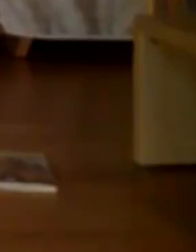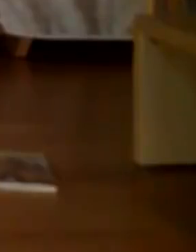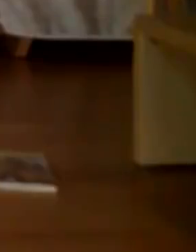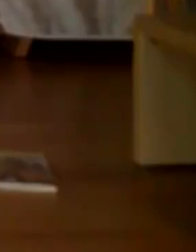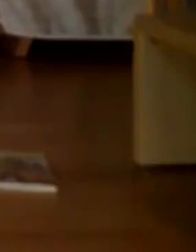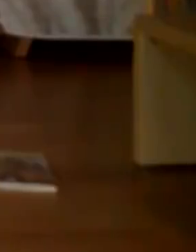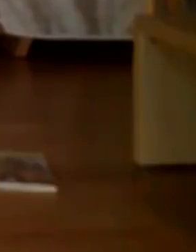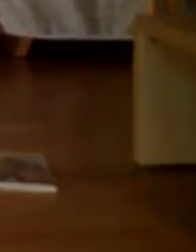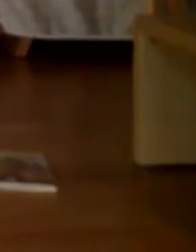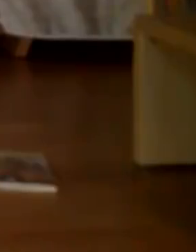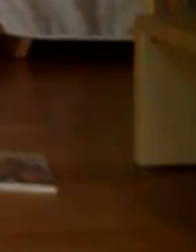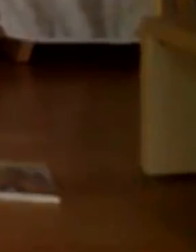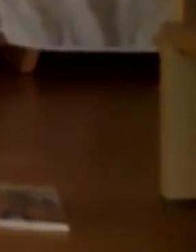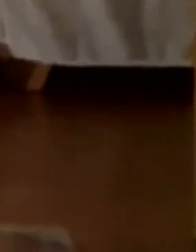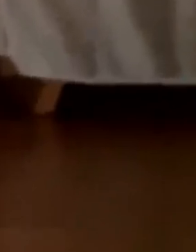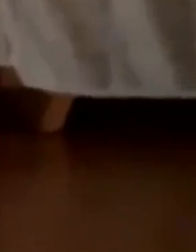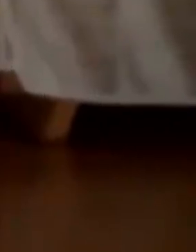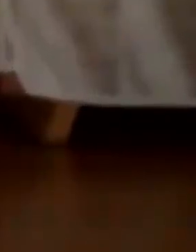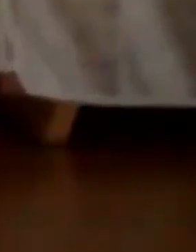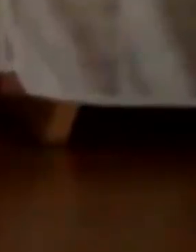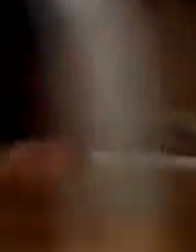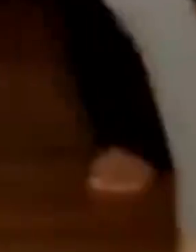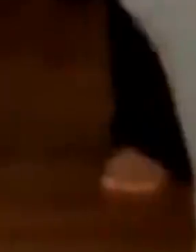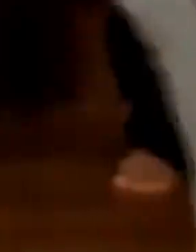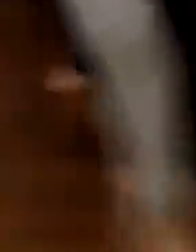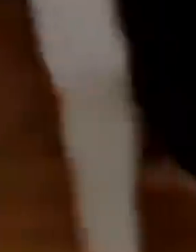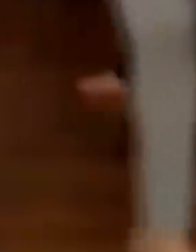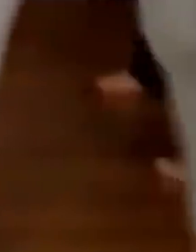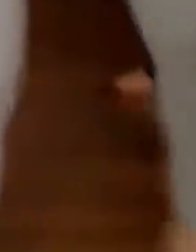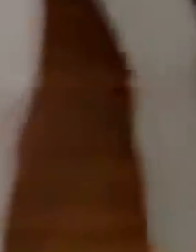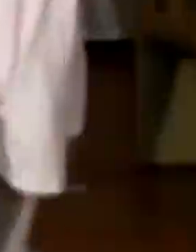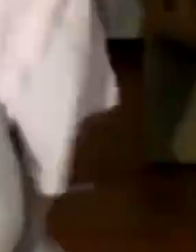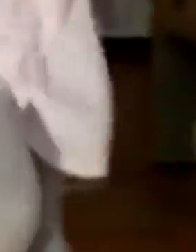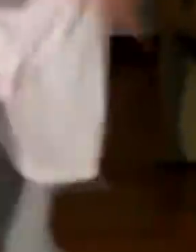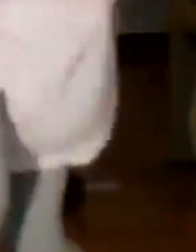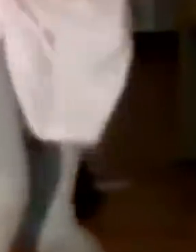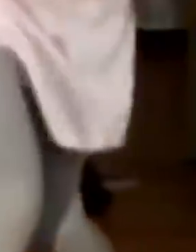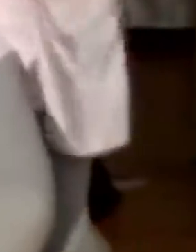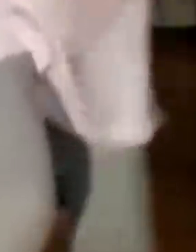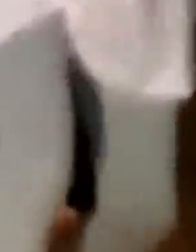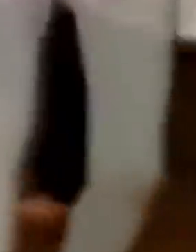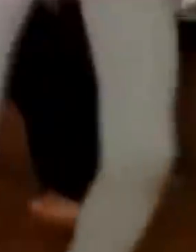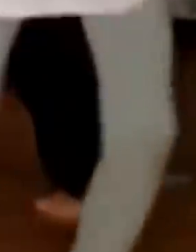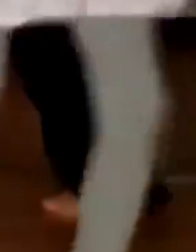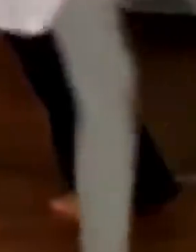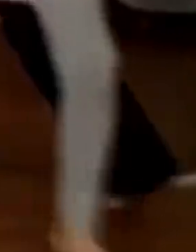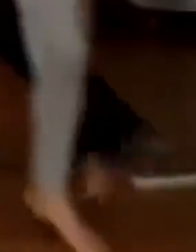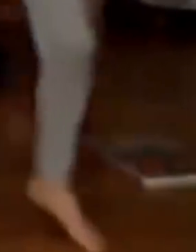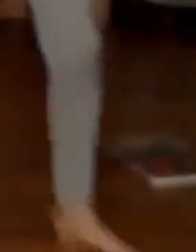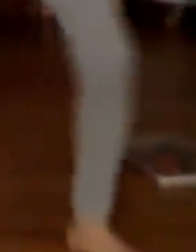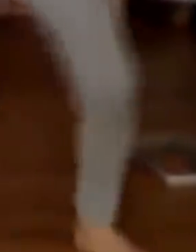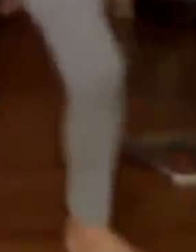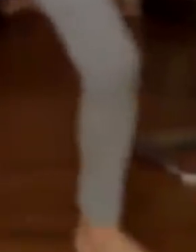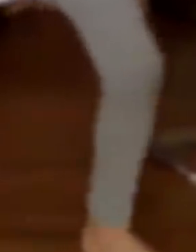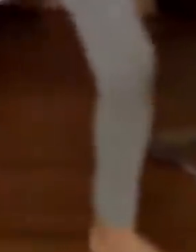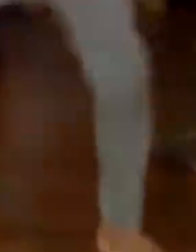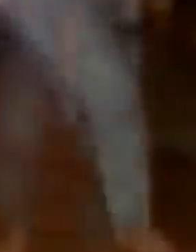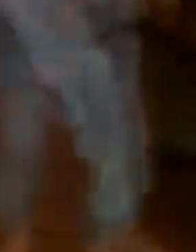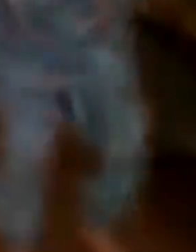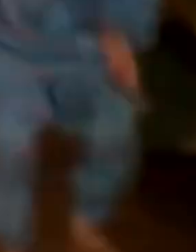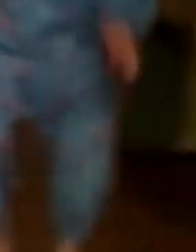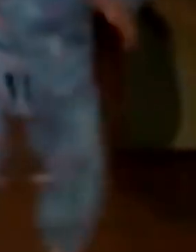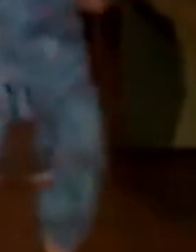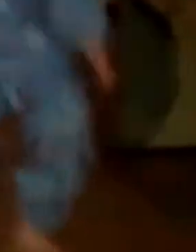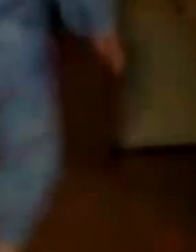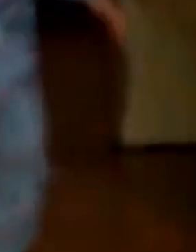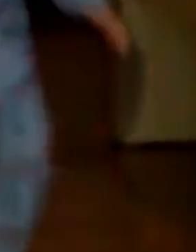댄스 파티를 하겠습니다. 유전성 희귀질환인 소아조로증을 앓는 12살 홍원기군. 몸을 흔들며 뛰노는